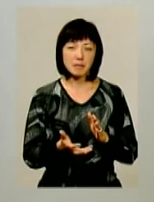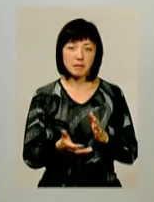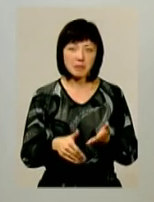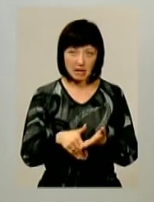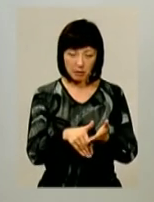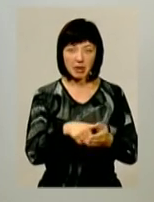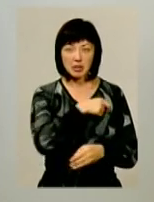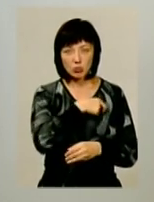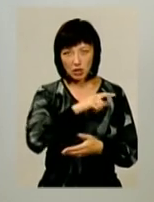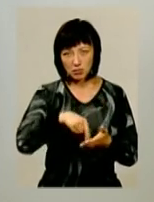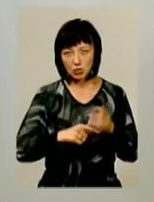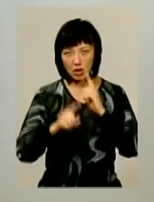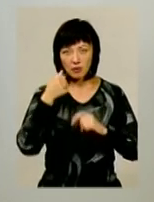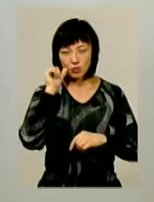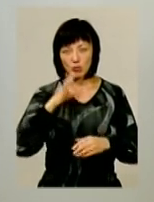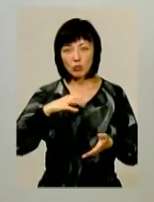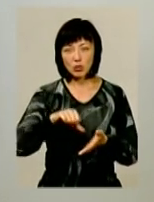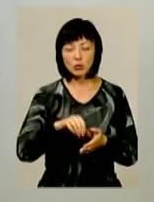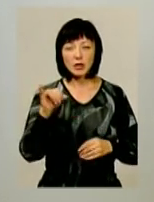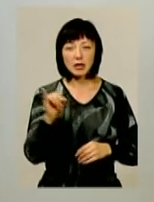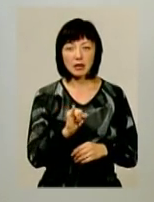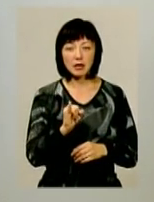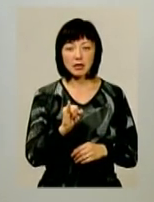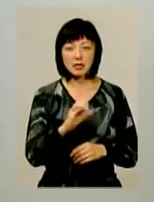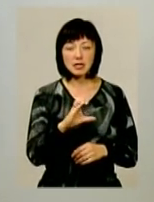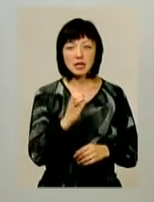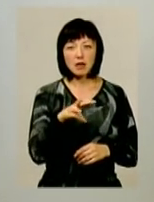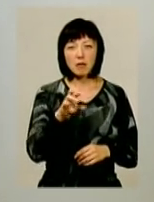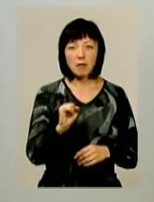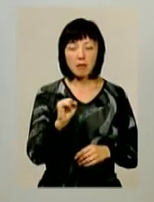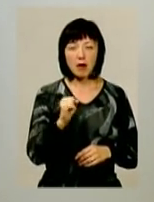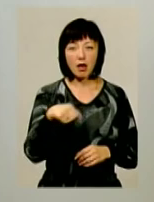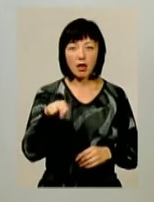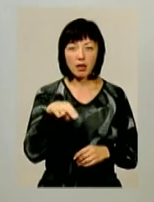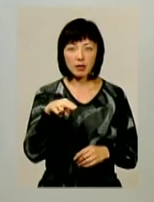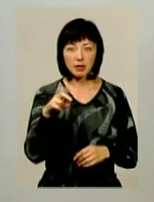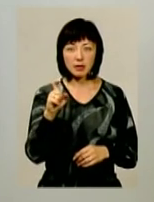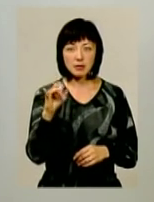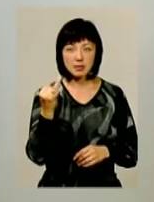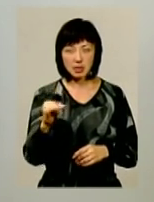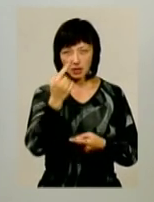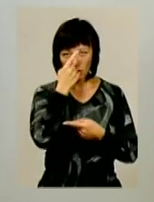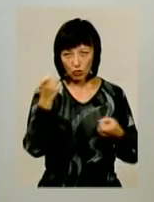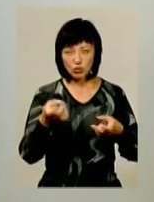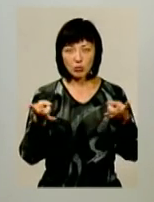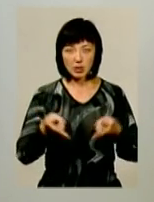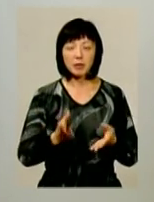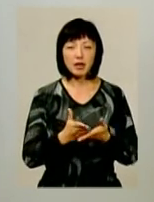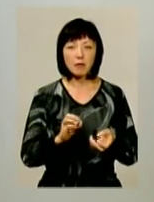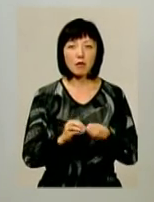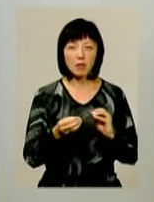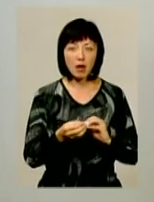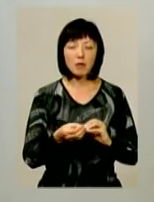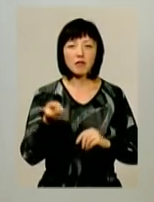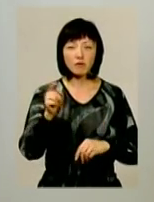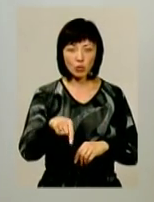депутати міської ради, вчора був присутній і Сергій Манзі, який теж наголошував на тому, що потрібно. Є проблеми. Проблема